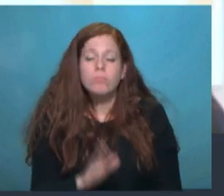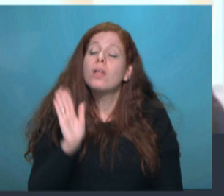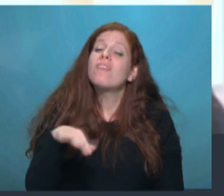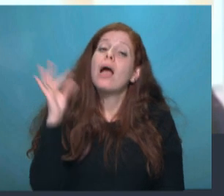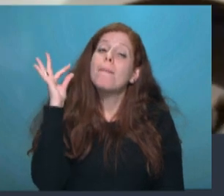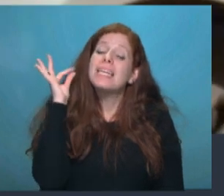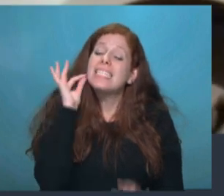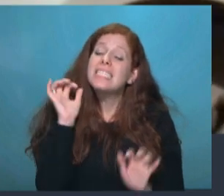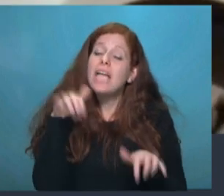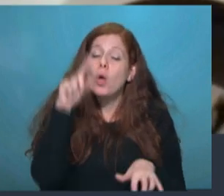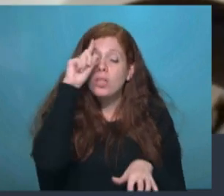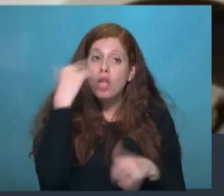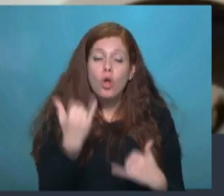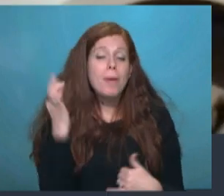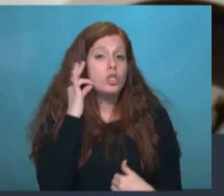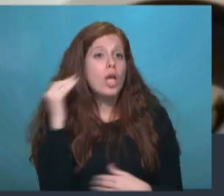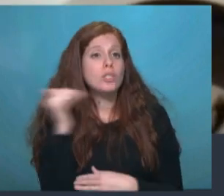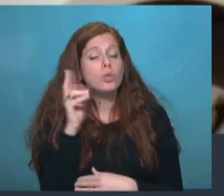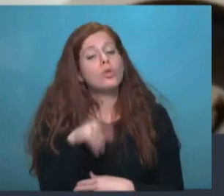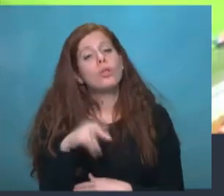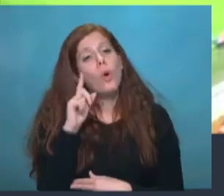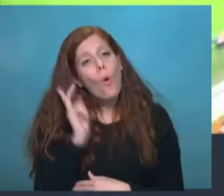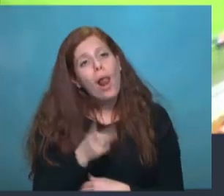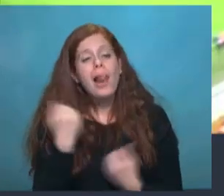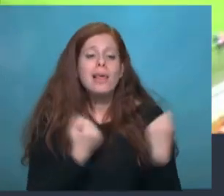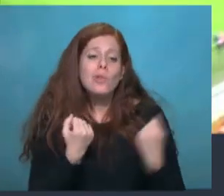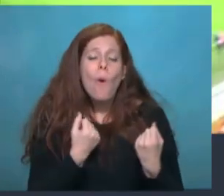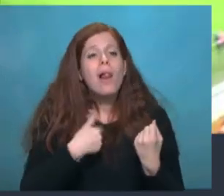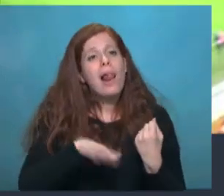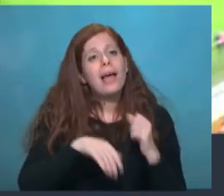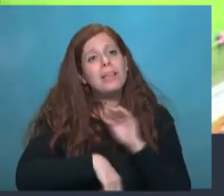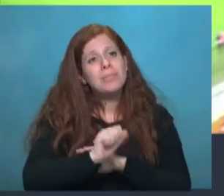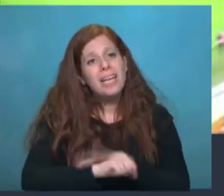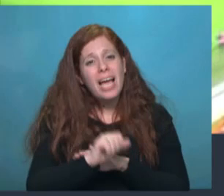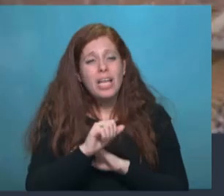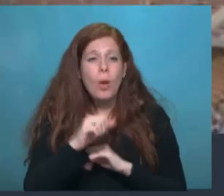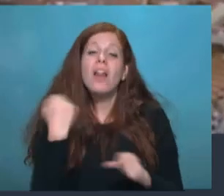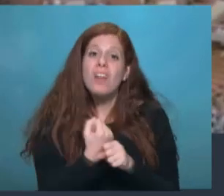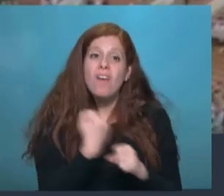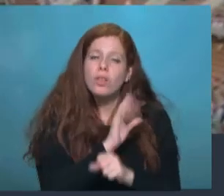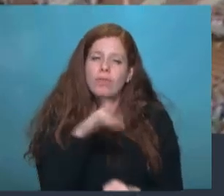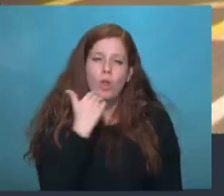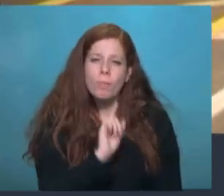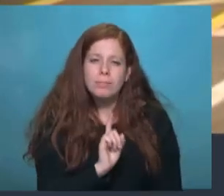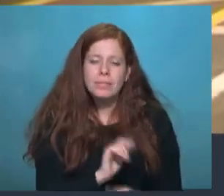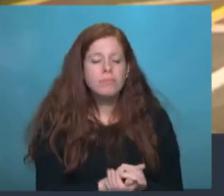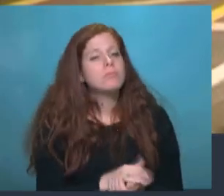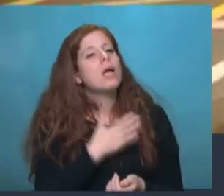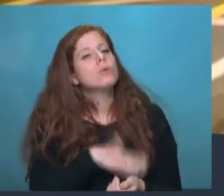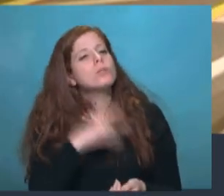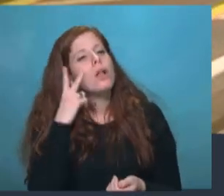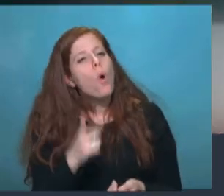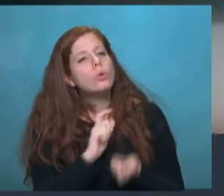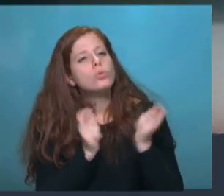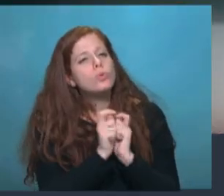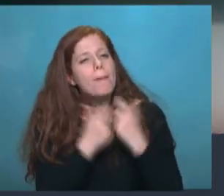האישה הסעודית יכולה כיום לנהוג, לעבוד וללכת למשחקי כדורגל, אך זה לא מספיק. I would like to see changes in guardianship.